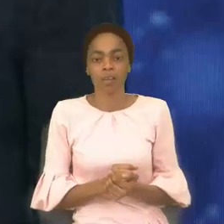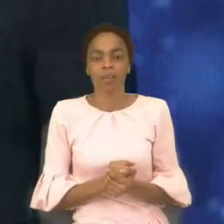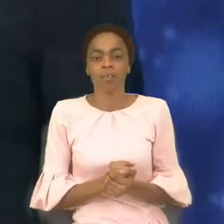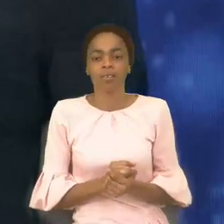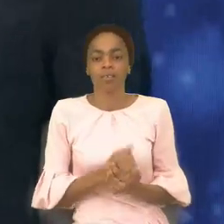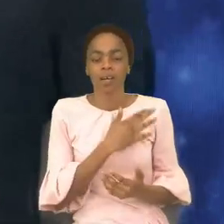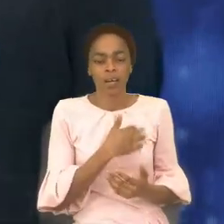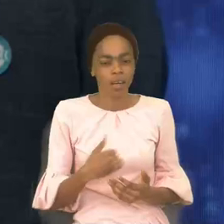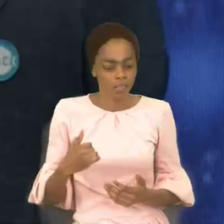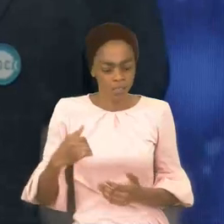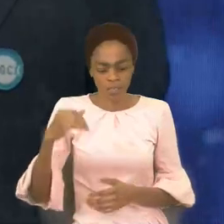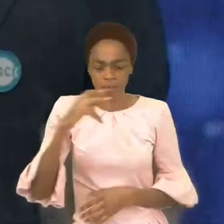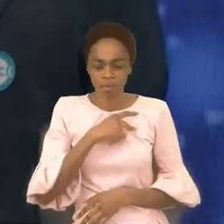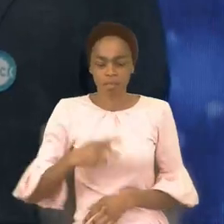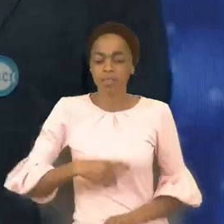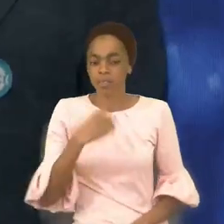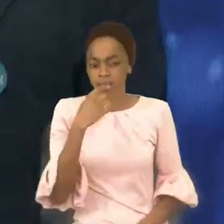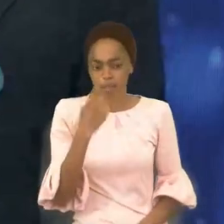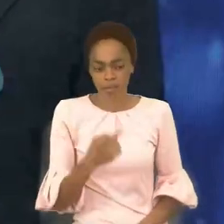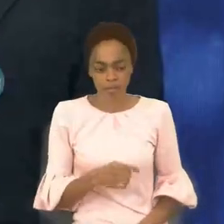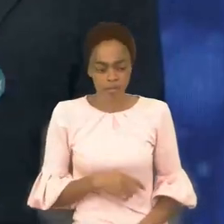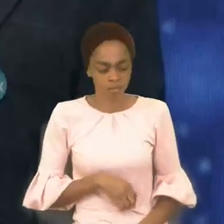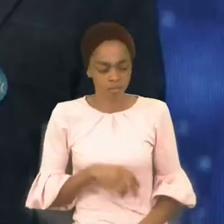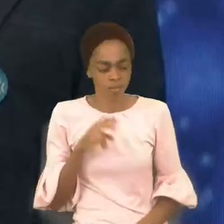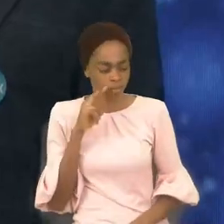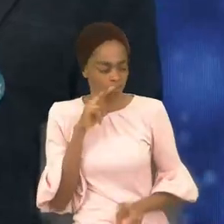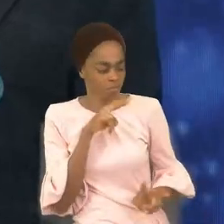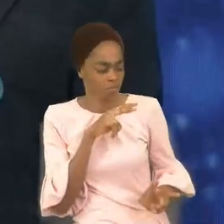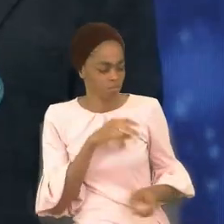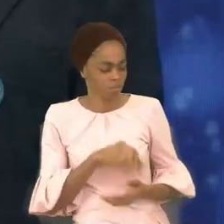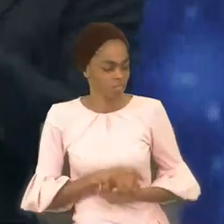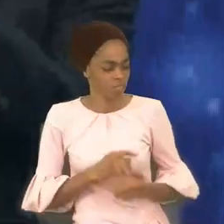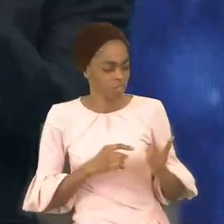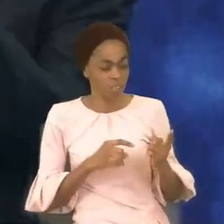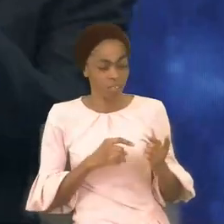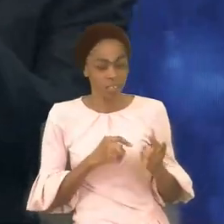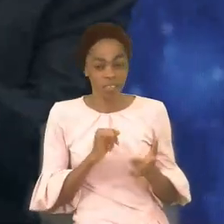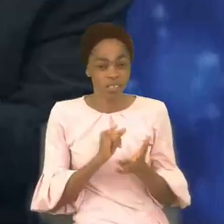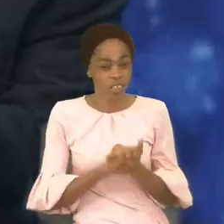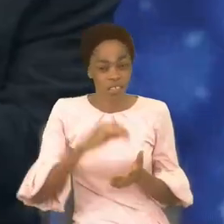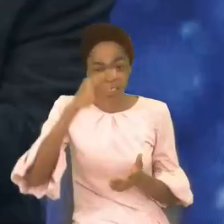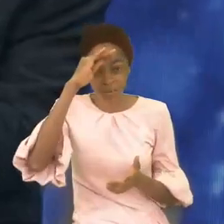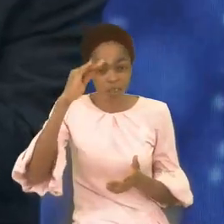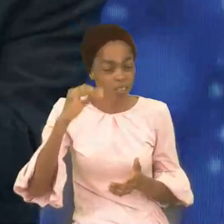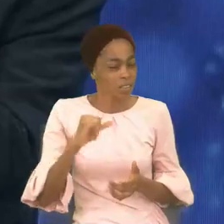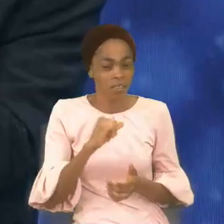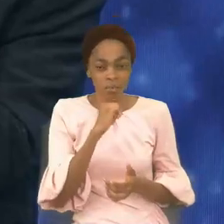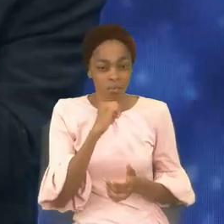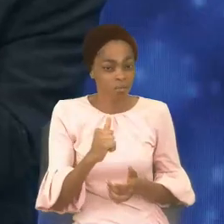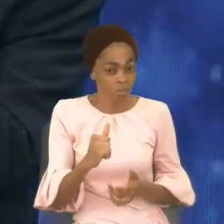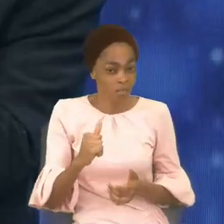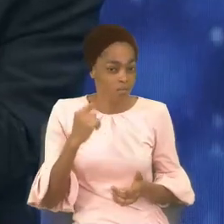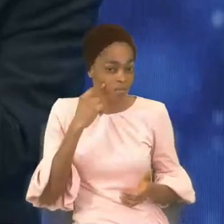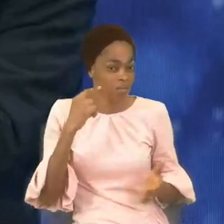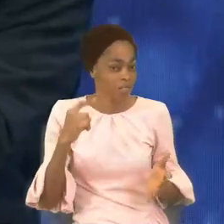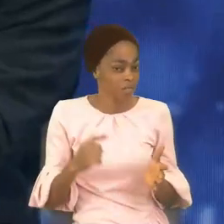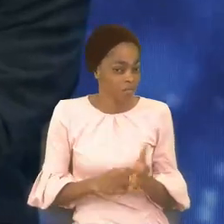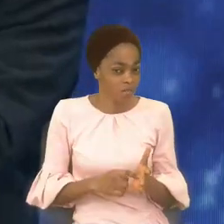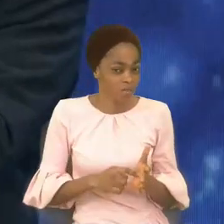Abednego. Et il a dit, il les a regardés. Cet homme, il n'avait plus